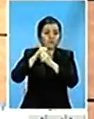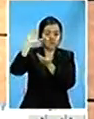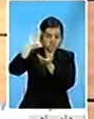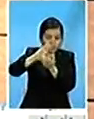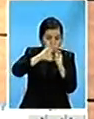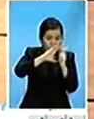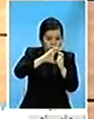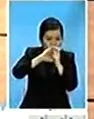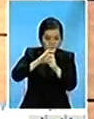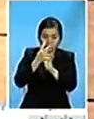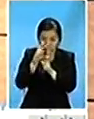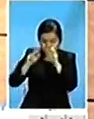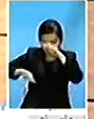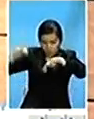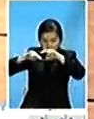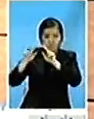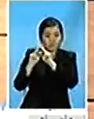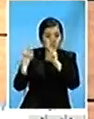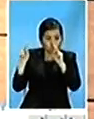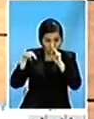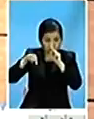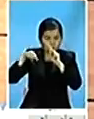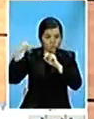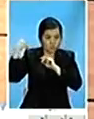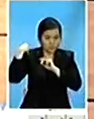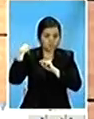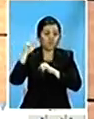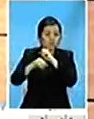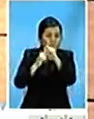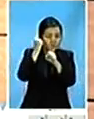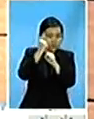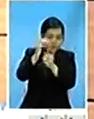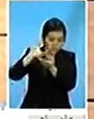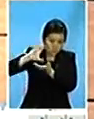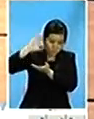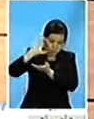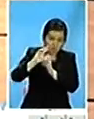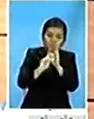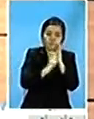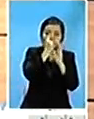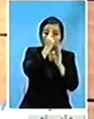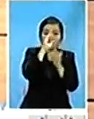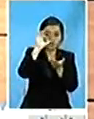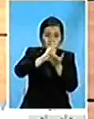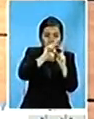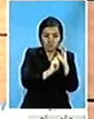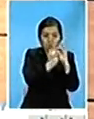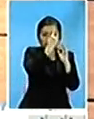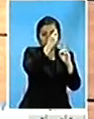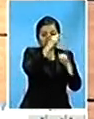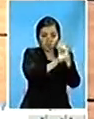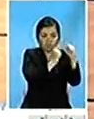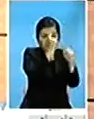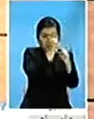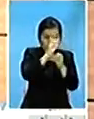าณว่าควรจะตั้งงบประมาณในแต่ละปีนั้นเริ่มต้นของปีงบประมาณอย่างไรเพื่อที่จะ